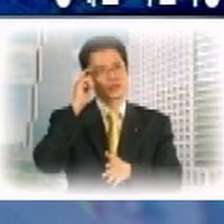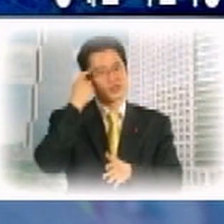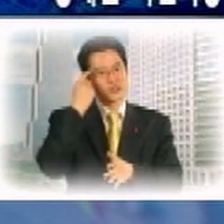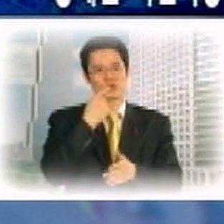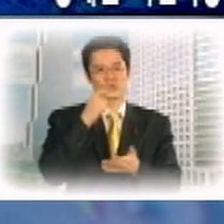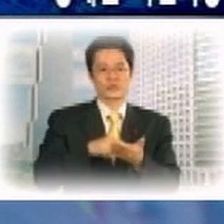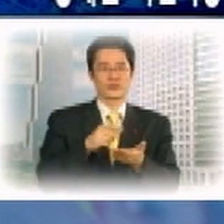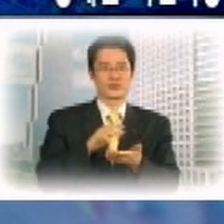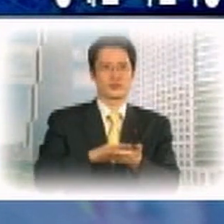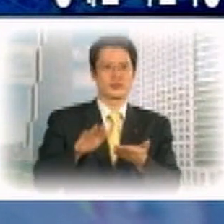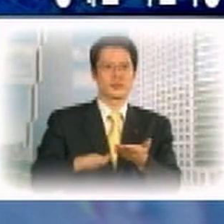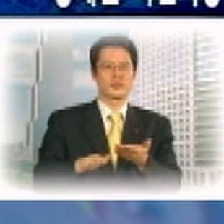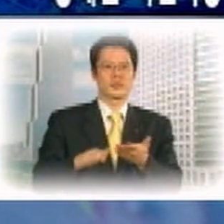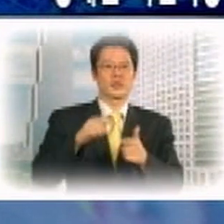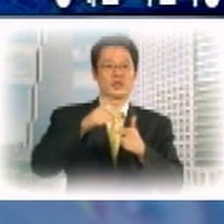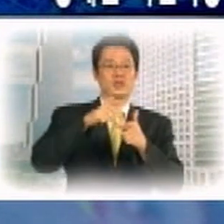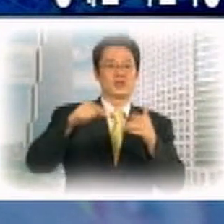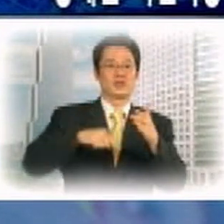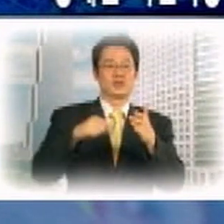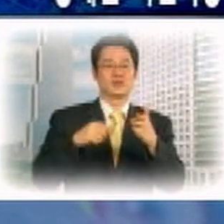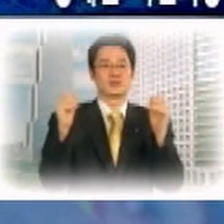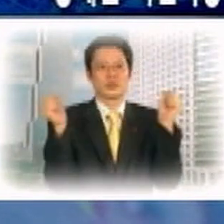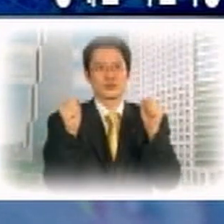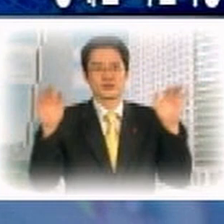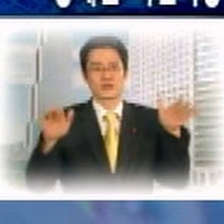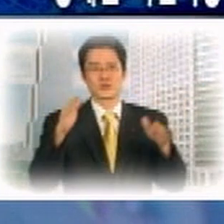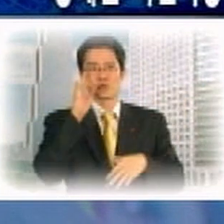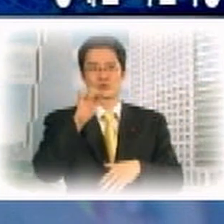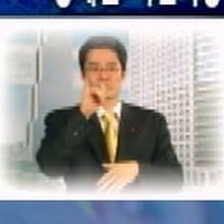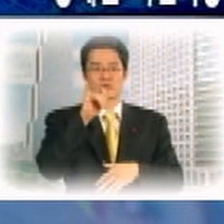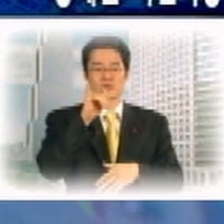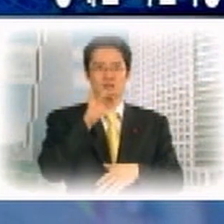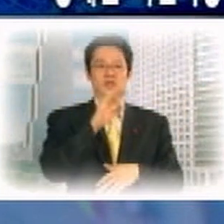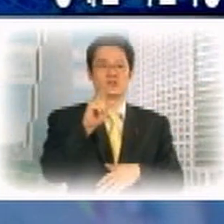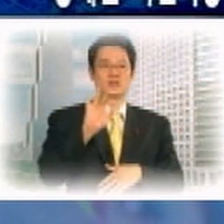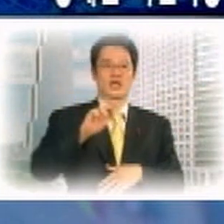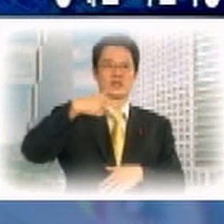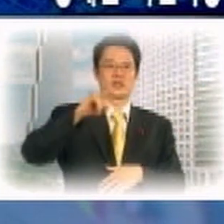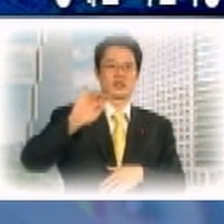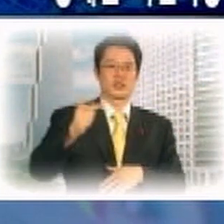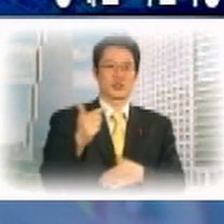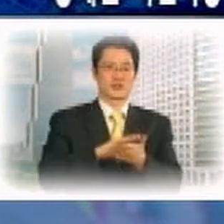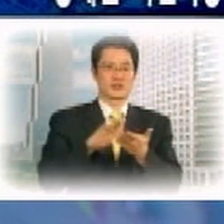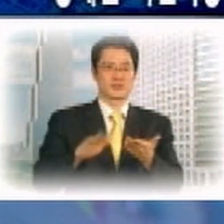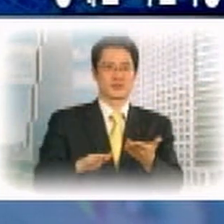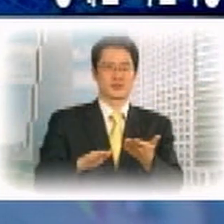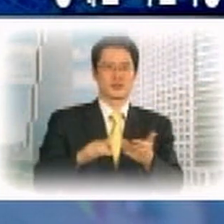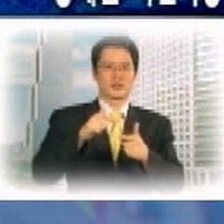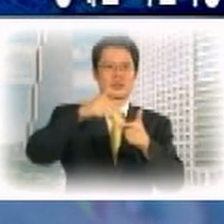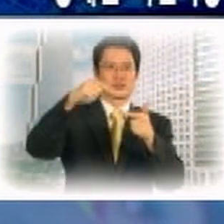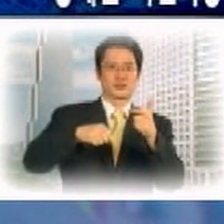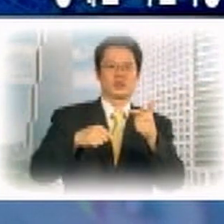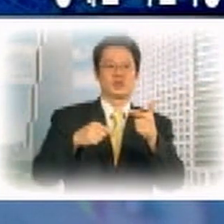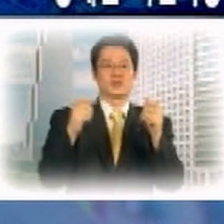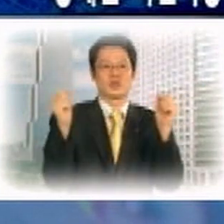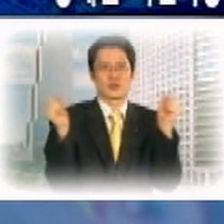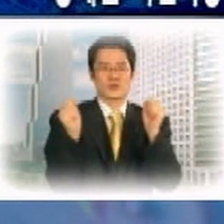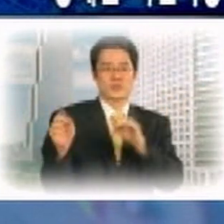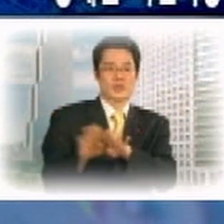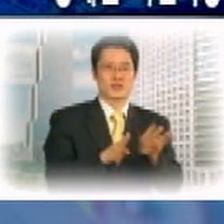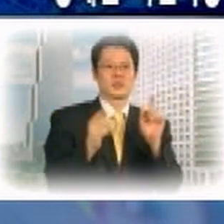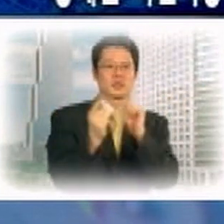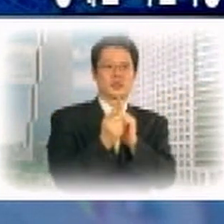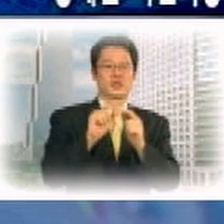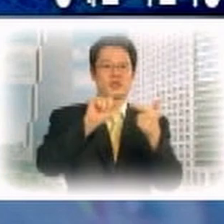생각하기 쉬운데요. 강남에서도 겨울 철새들을 볼 수 있는 곳이 있습니다. 바로 양재천입니다. 강남구가 겨울방학을